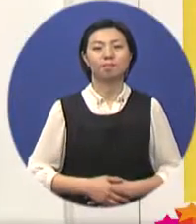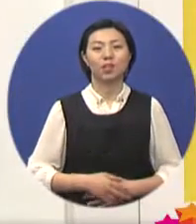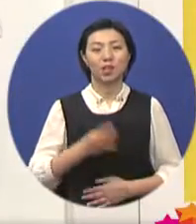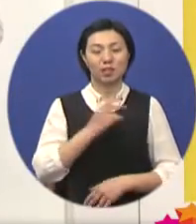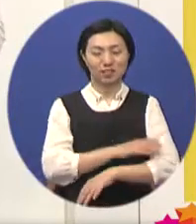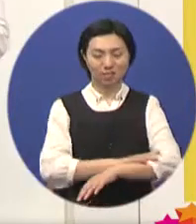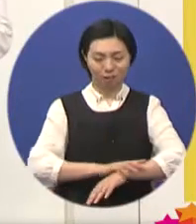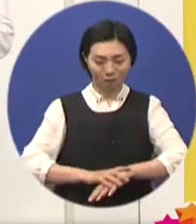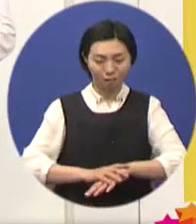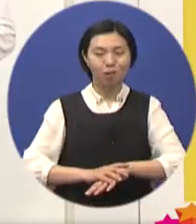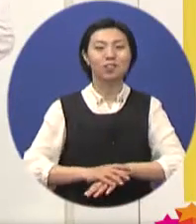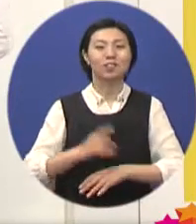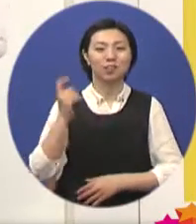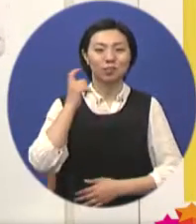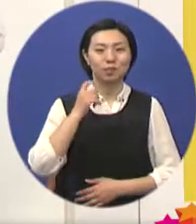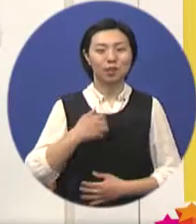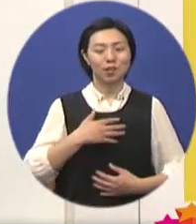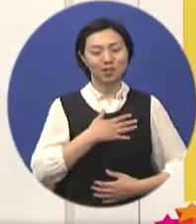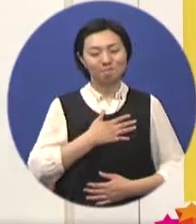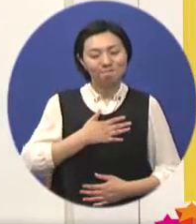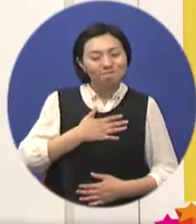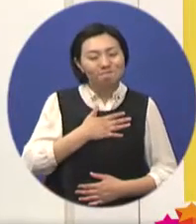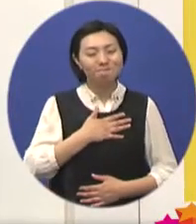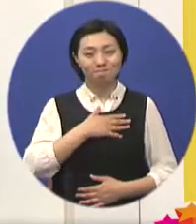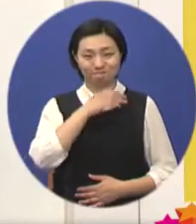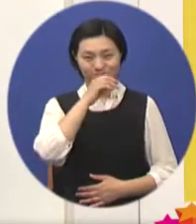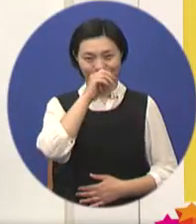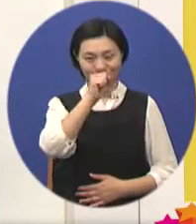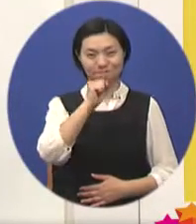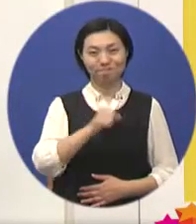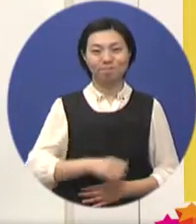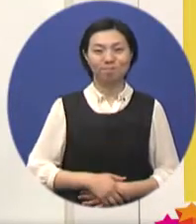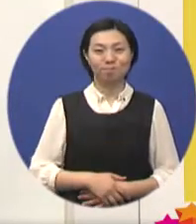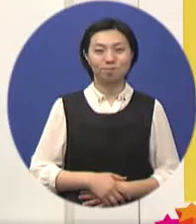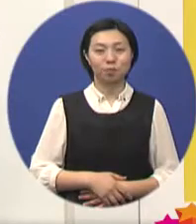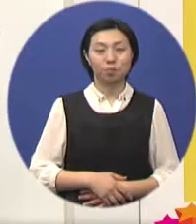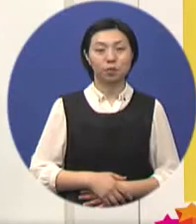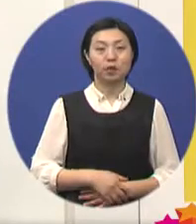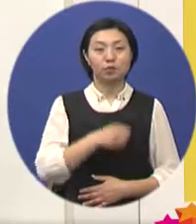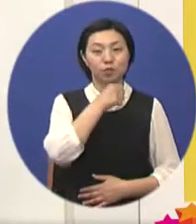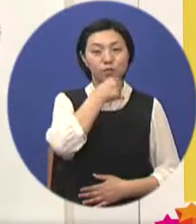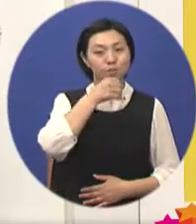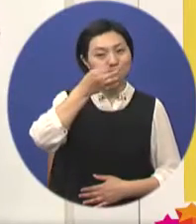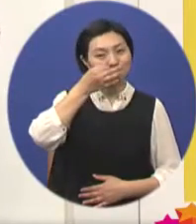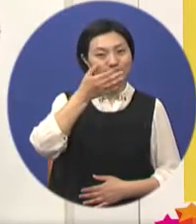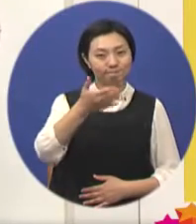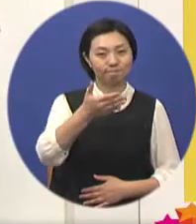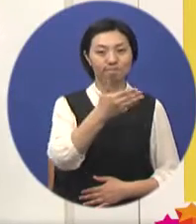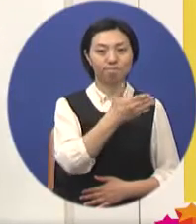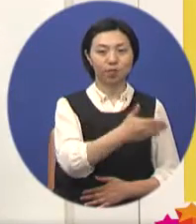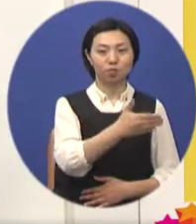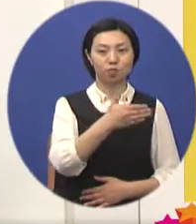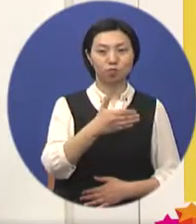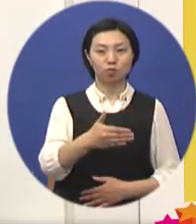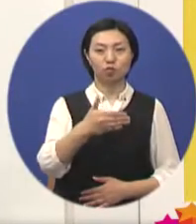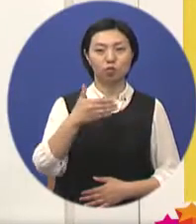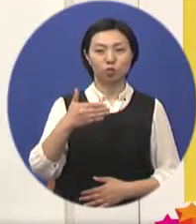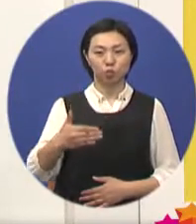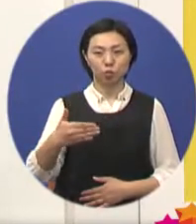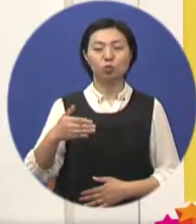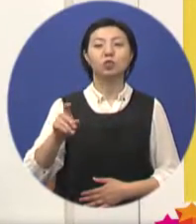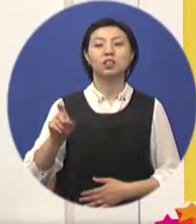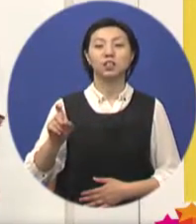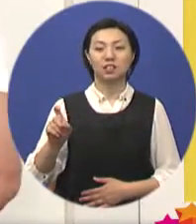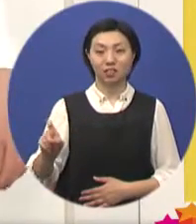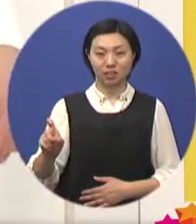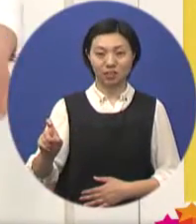잘 불러주셨습니다. 좋아요. 기분이 좋아요. 노래 들으니까 선물 보겠습니다. 네. 네. 자, 9점, 9점, 9점. 보너스